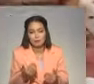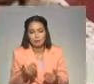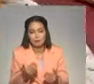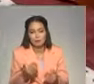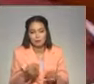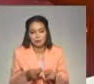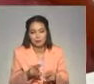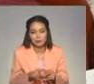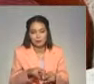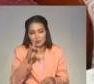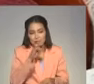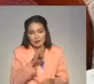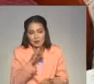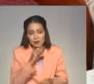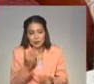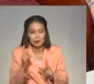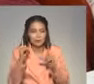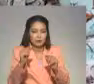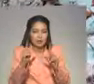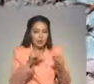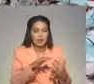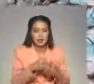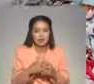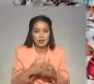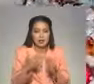школьники Восточного Казахстана поедут в отдаленные села